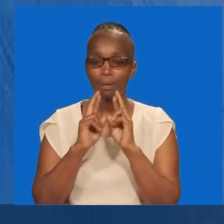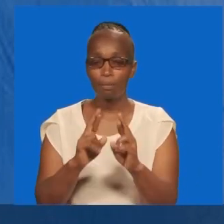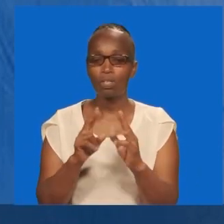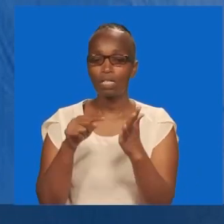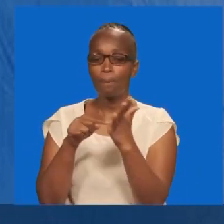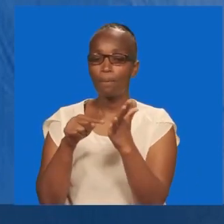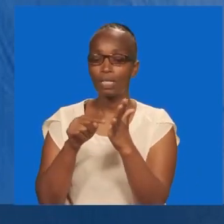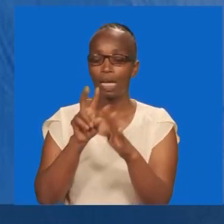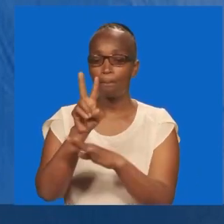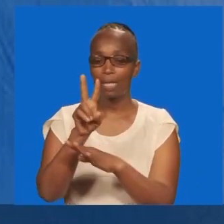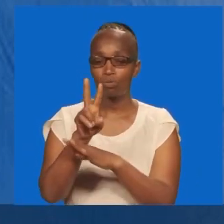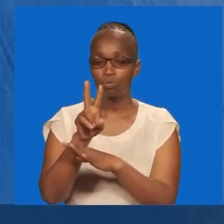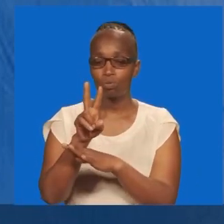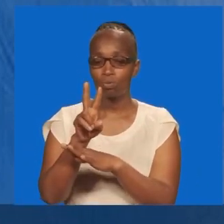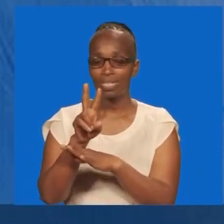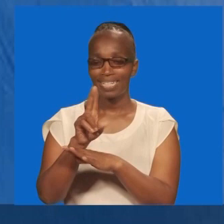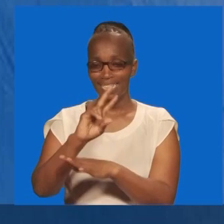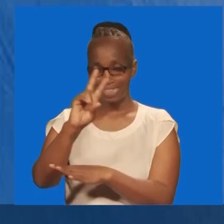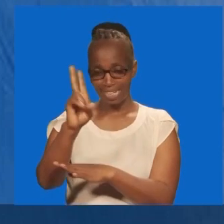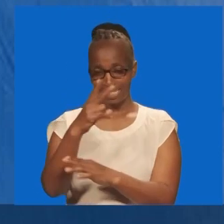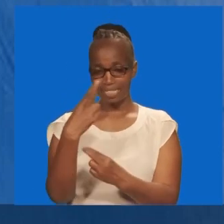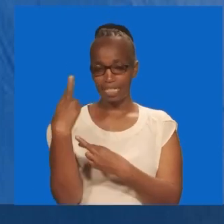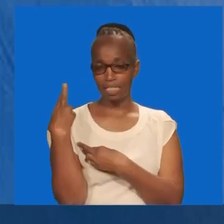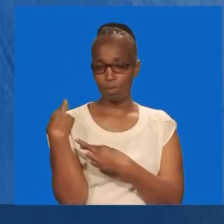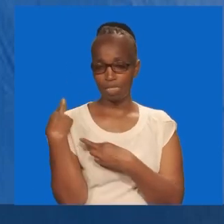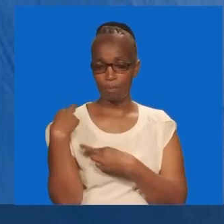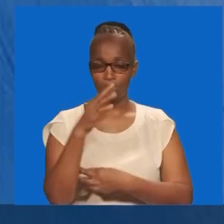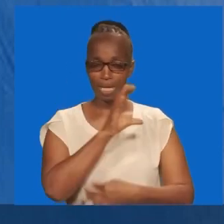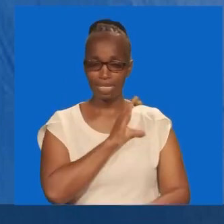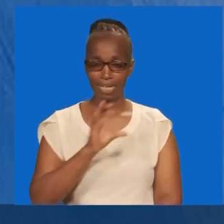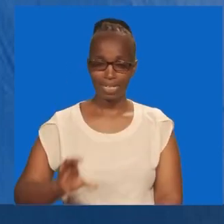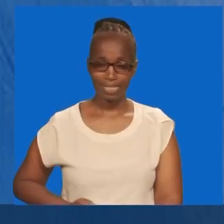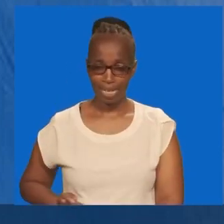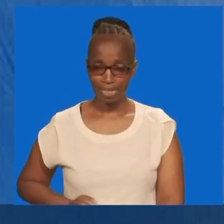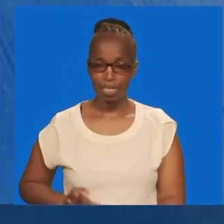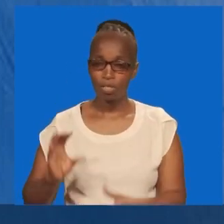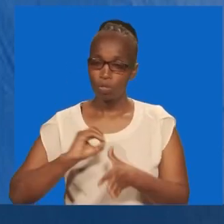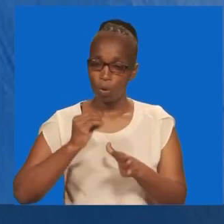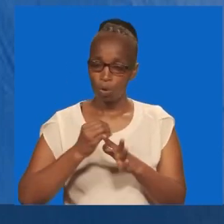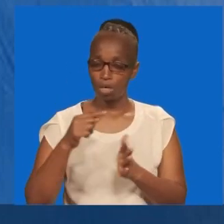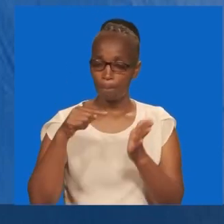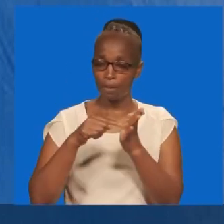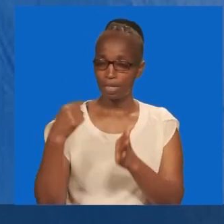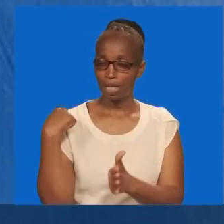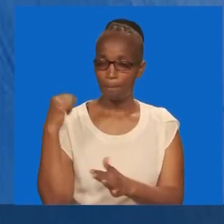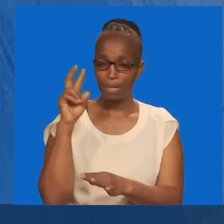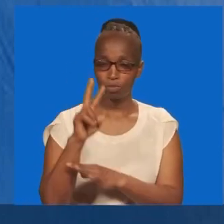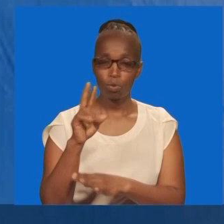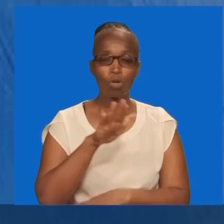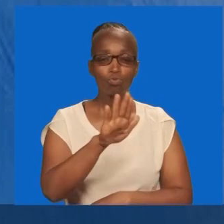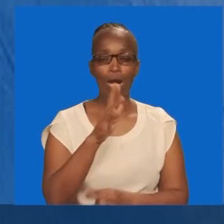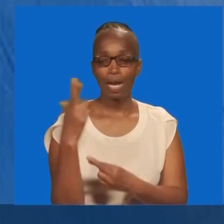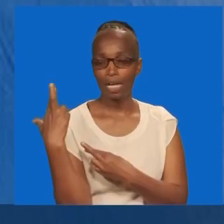nataka tuangalie jambo la pili, jukumu lingine langu kama Mkristo, ama namba 2,